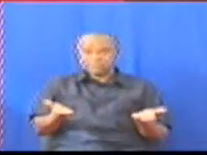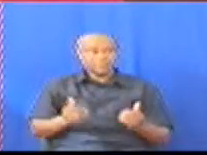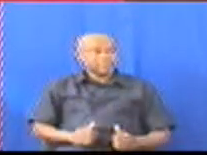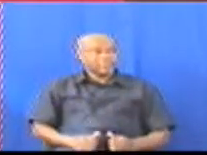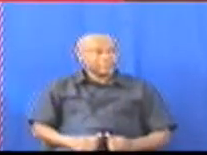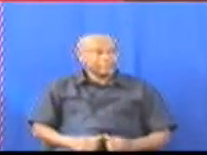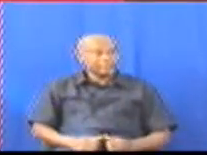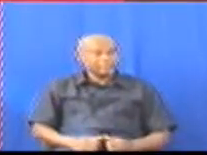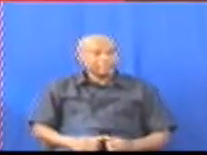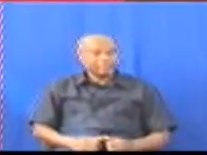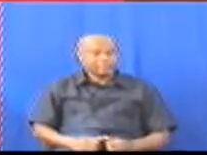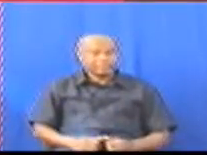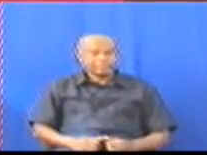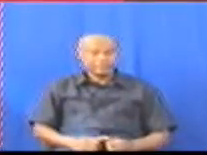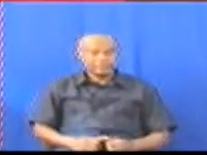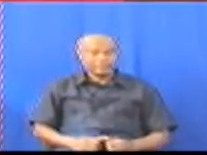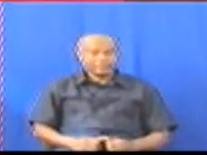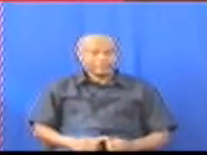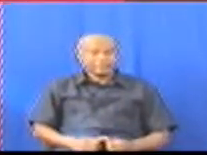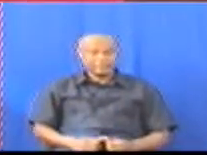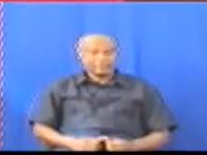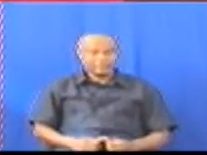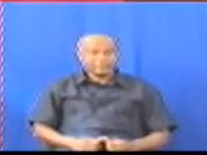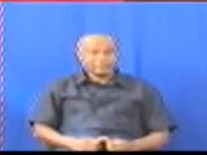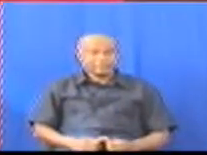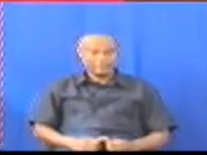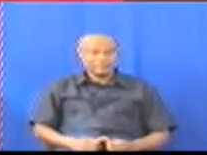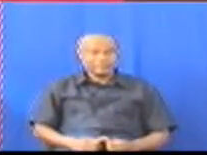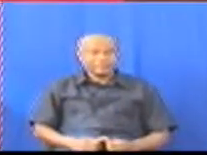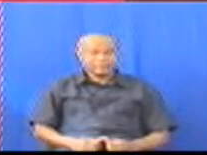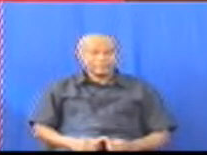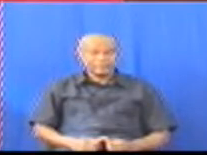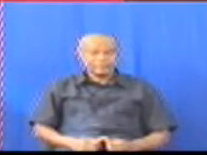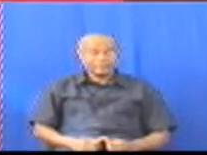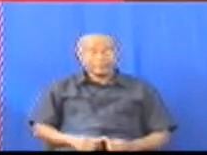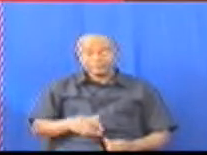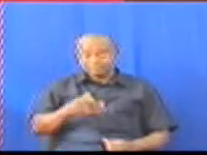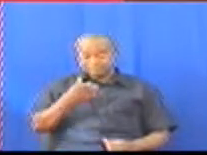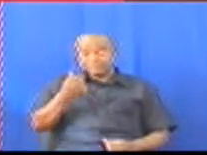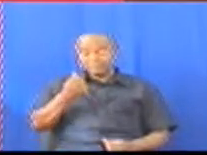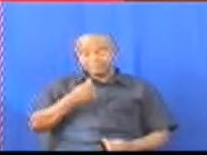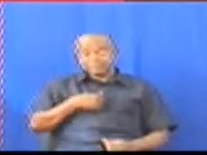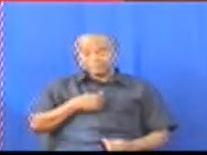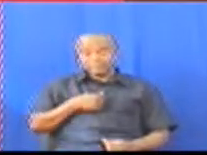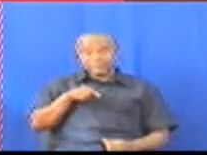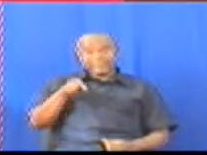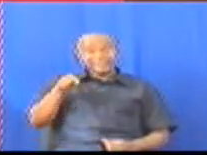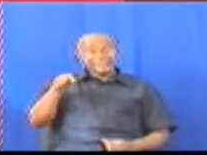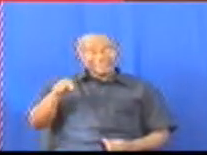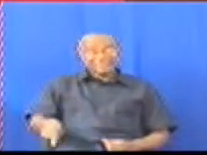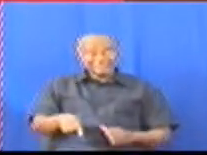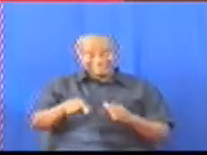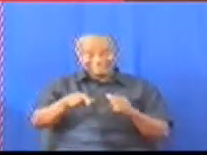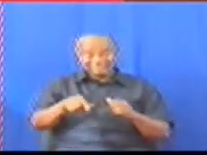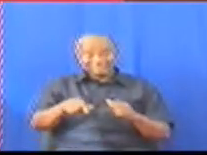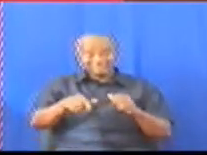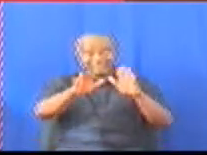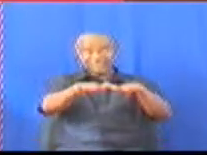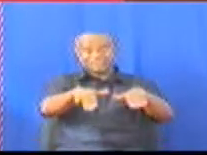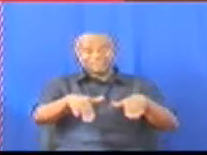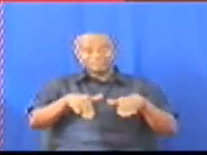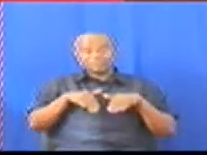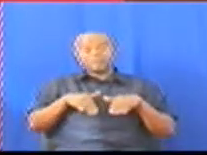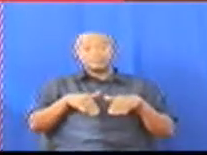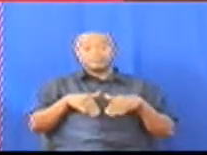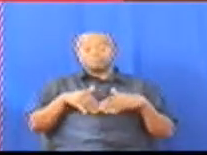Mheshimiwa Naibu Spika, nitaka nianze make shida hili bunge letu kila likizungumza linamtazama, linafikiri kwamba sheria